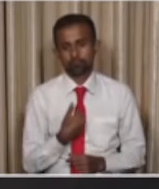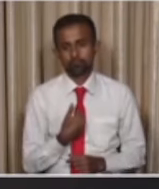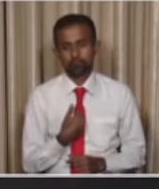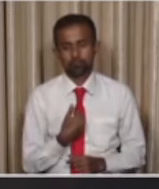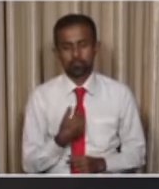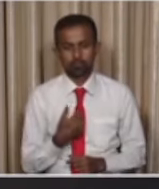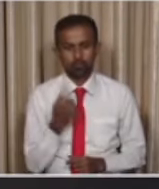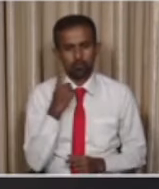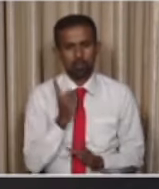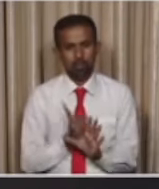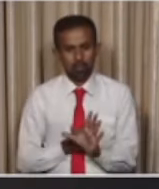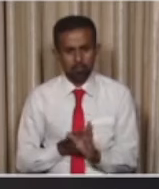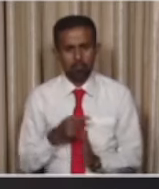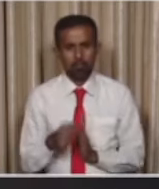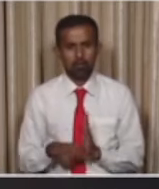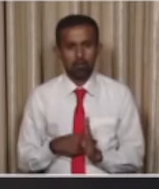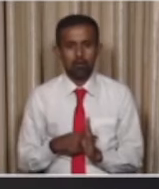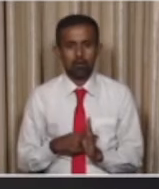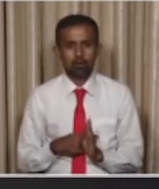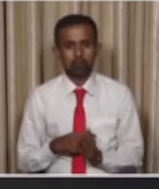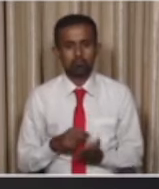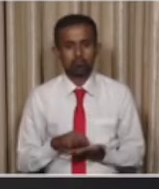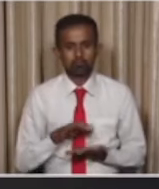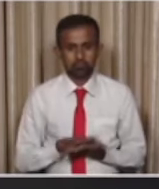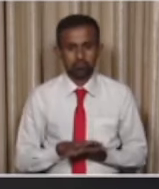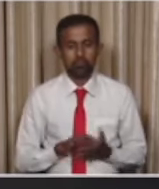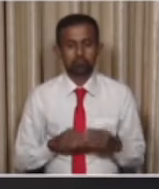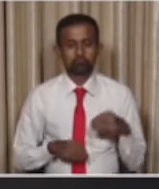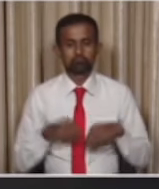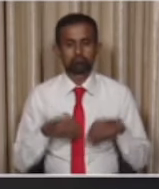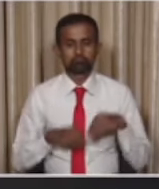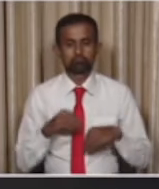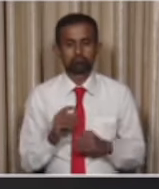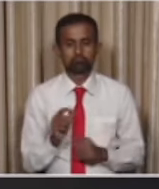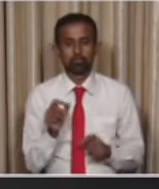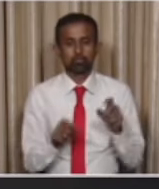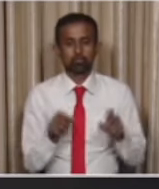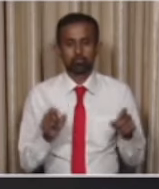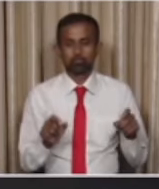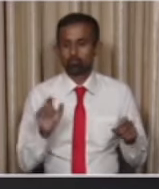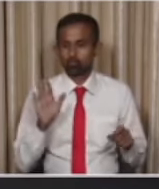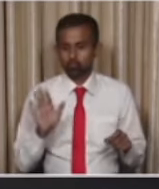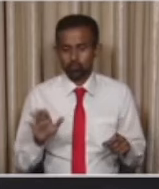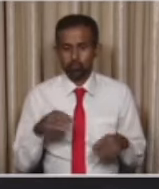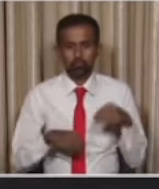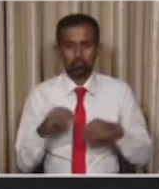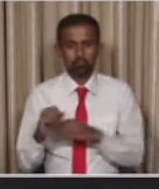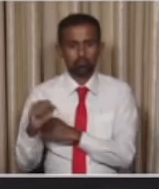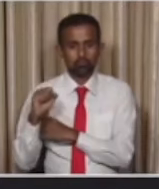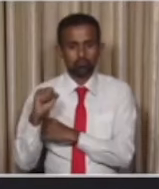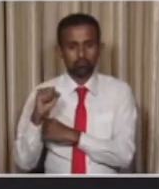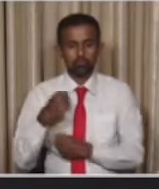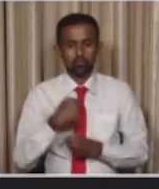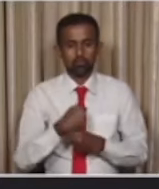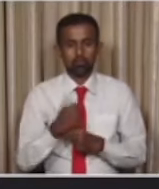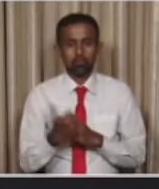මම හිතන්නේ හැමතිස්සෙම මේ රටේ අනිවාර්යයෙන්ම ඡන්දයකින් තමයි, ජනතාවගේ ඡන්ද බලයෙන් තමයි මේ රටේ ආණ්ඩු